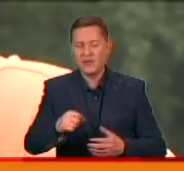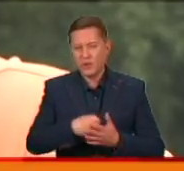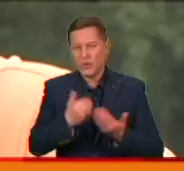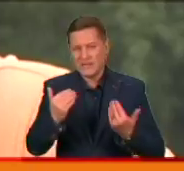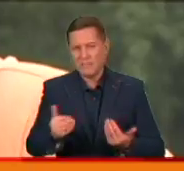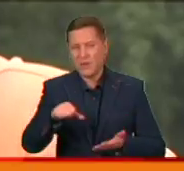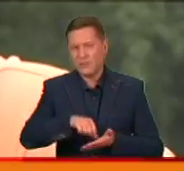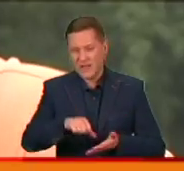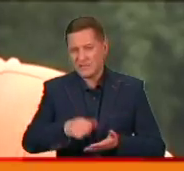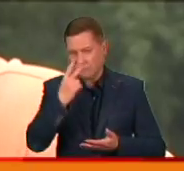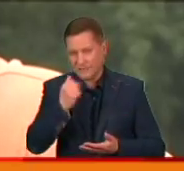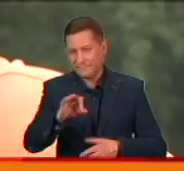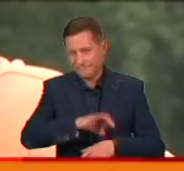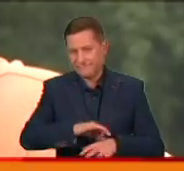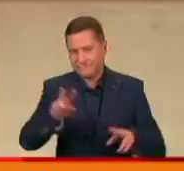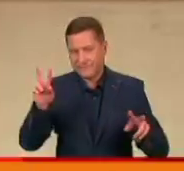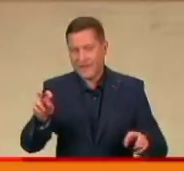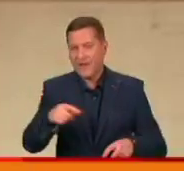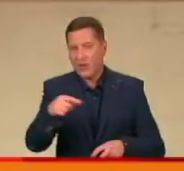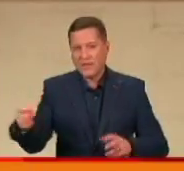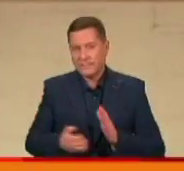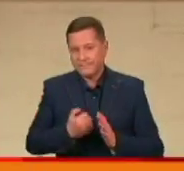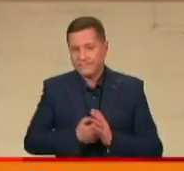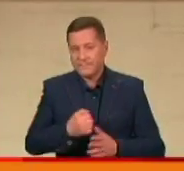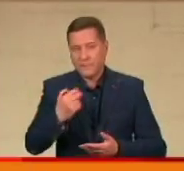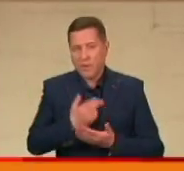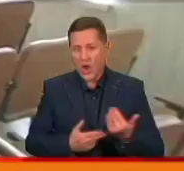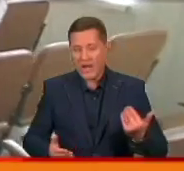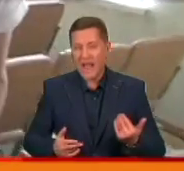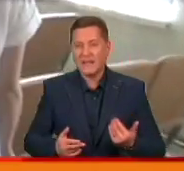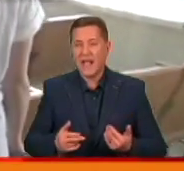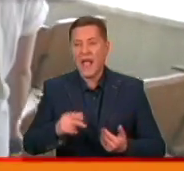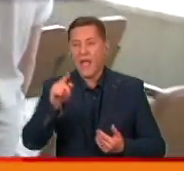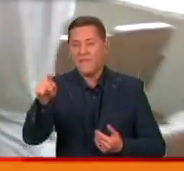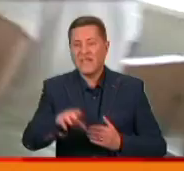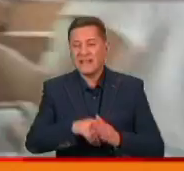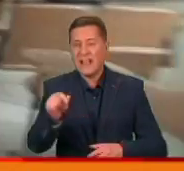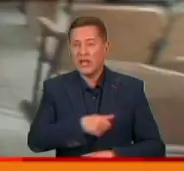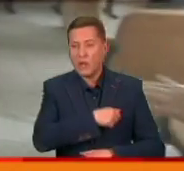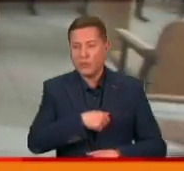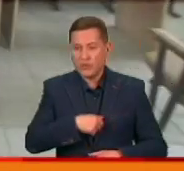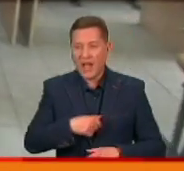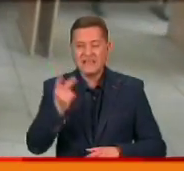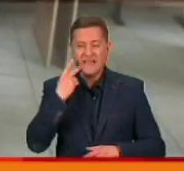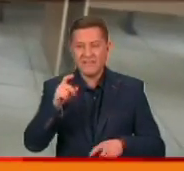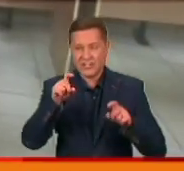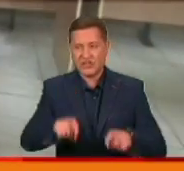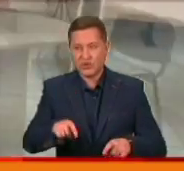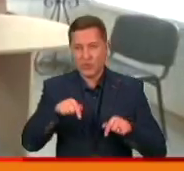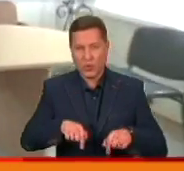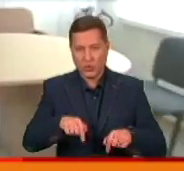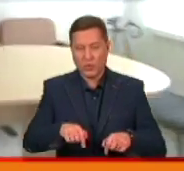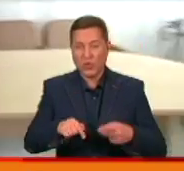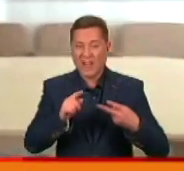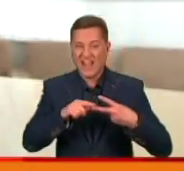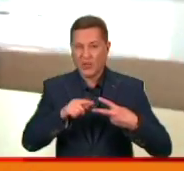пір участвують, і, на жаль, вони в мінусах. У рідній Оболоні він депутат сільради. Завжди сиджу отут. Другий ряд, перша.